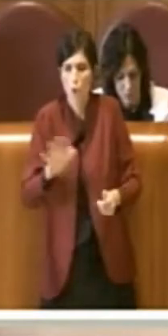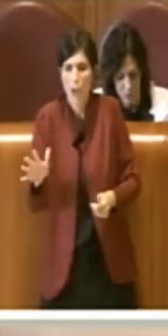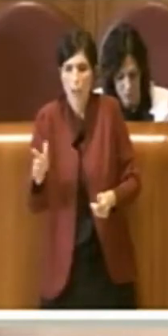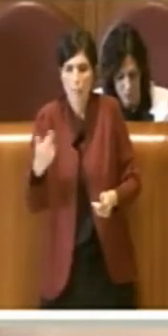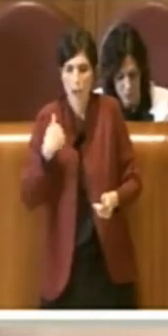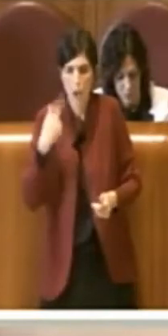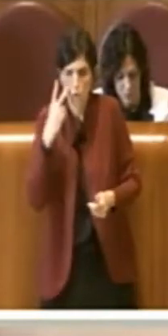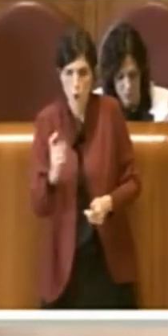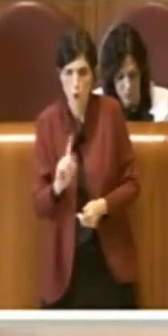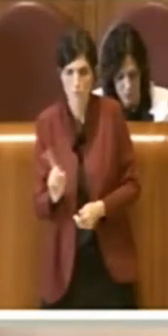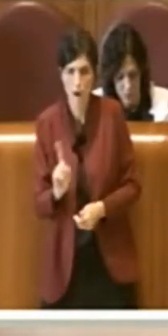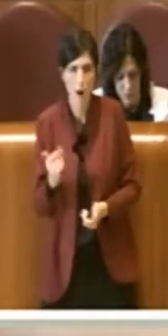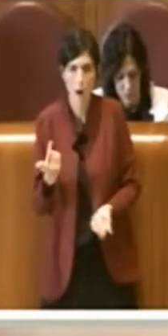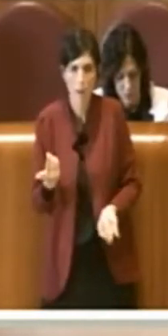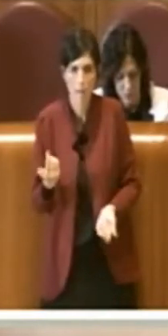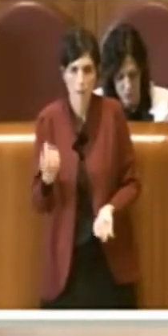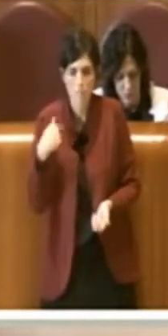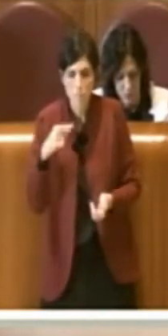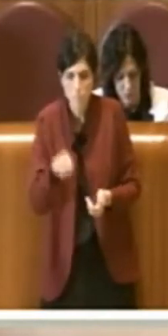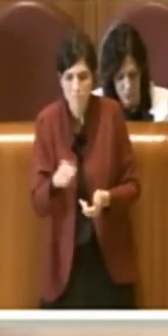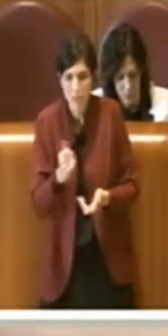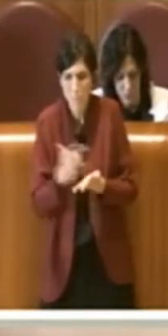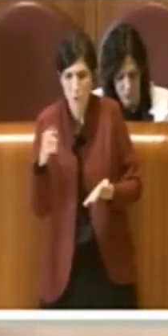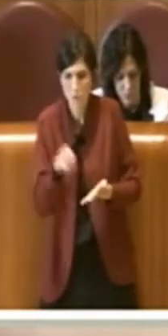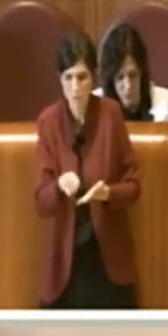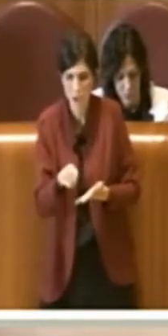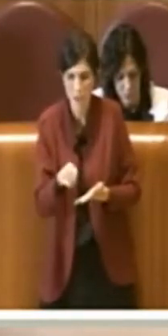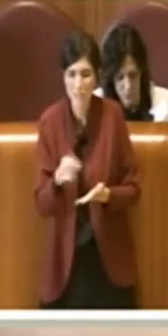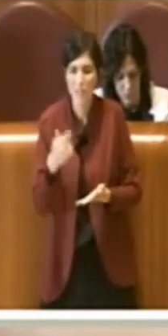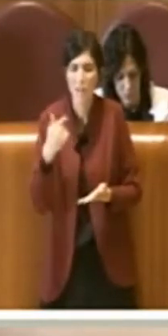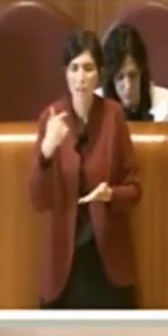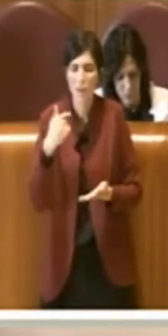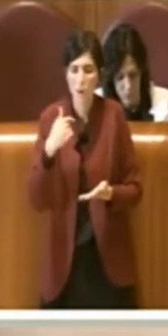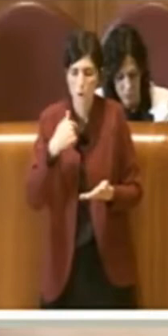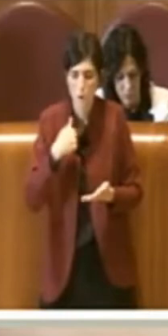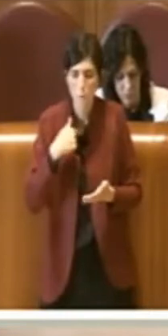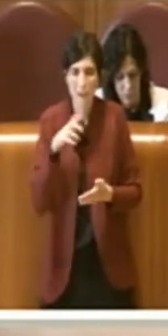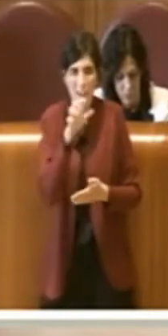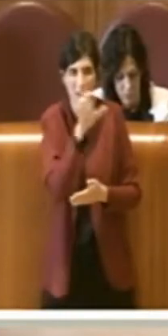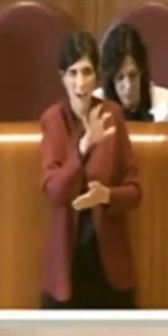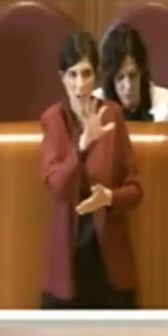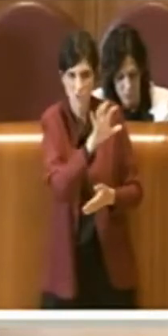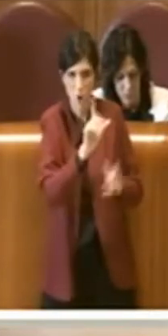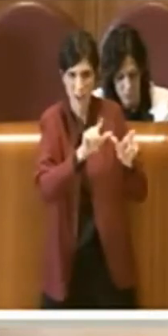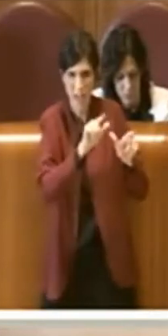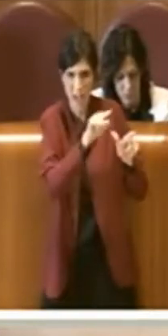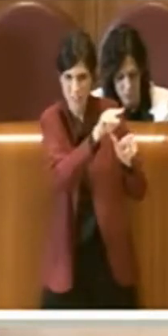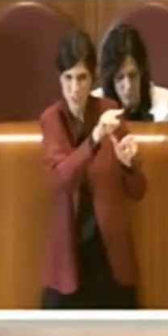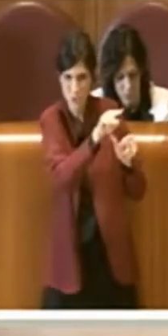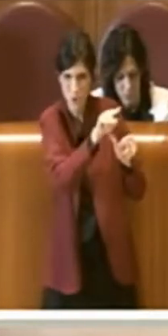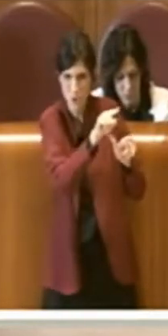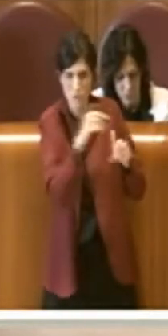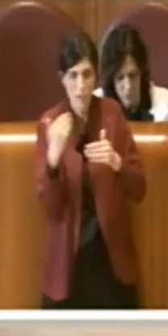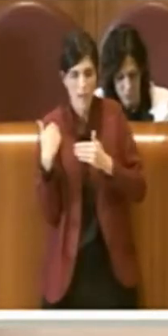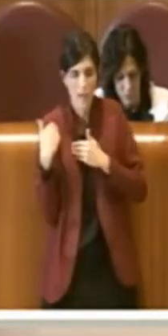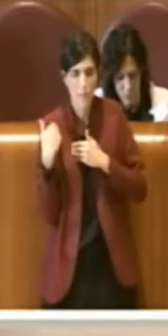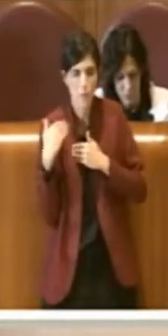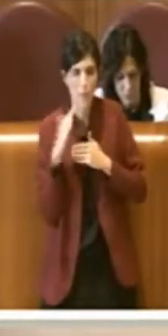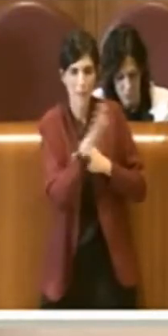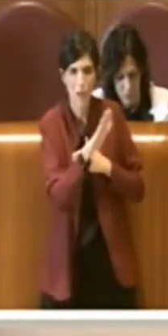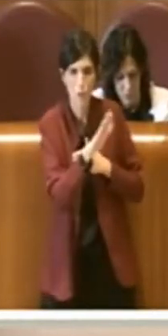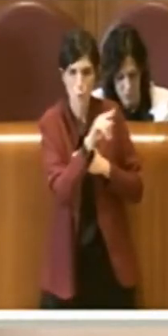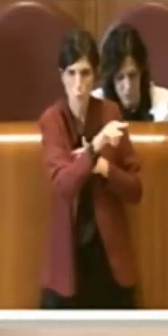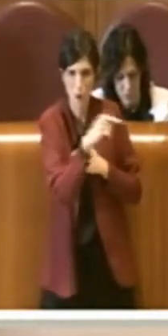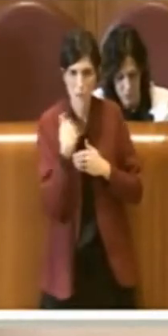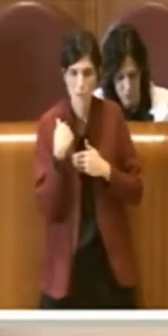è un punto importante, è un punto che ricade completamente sulla Regione Lazio. Io vorrei ricordare anche un fatto